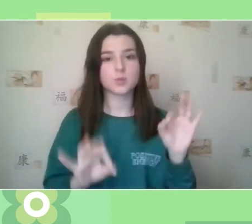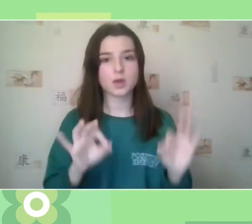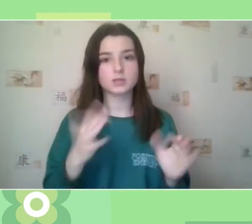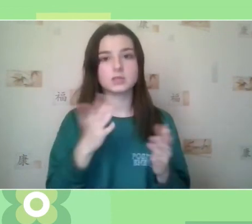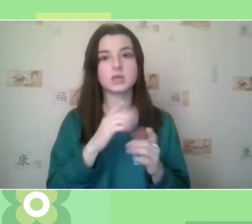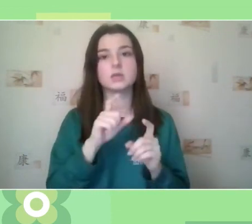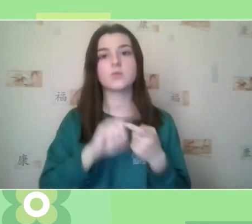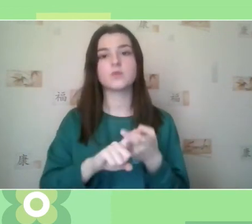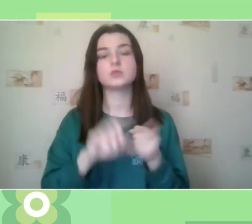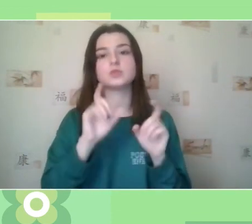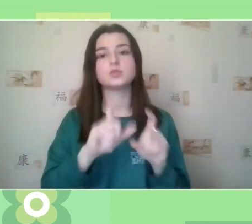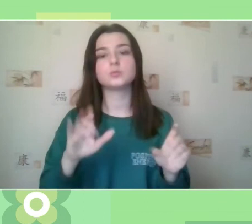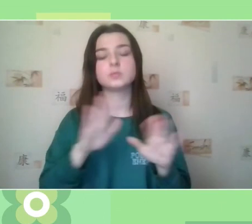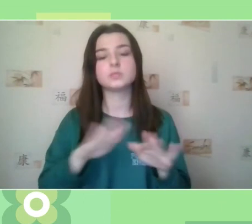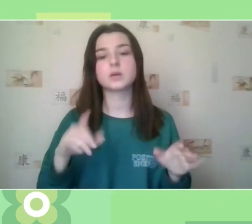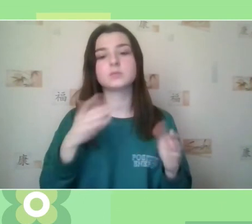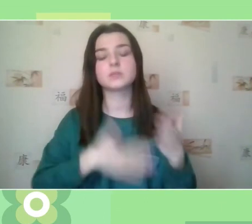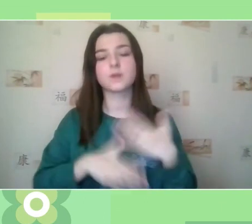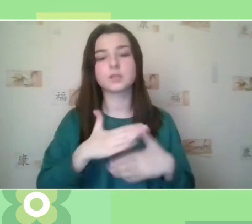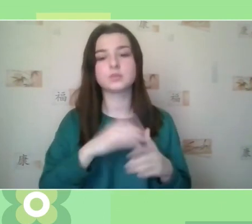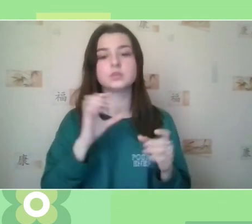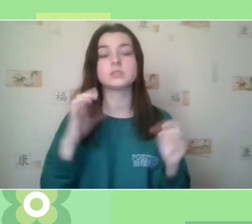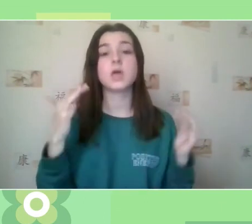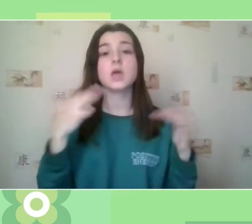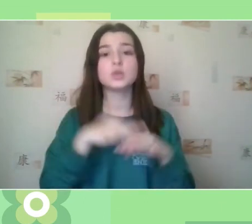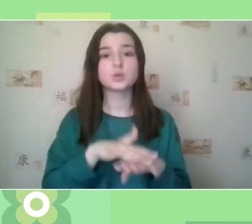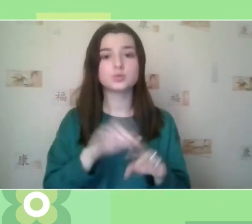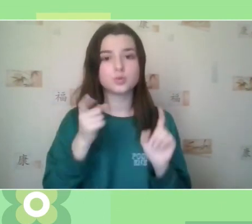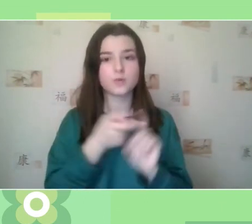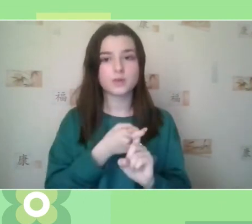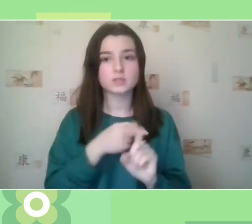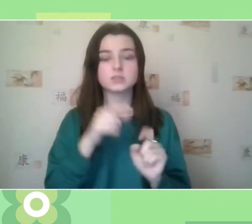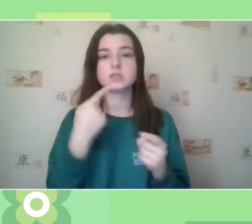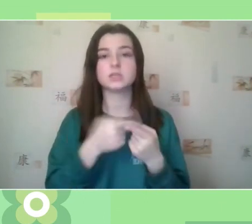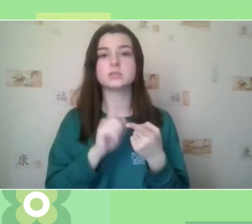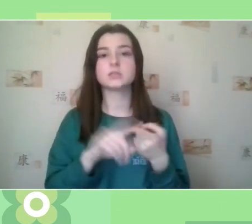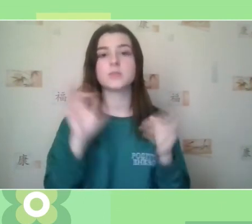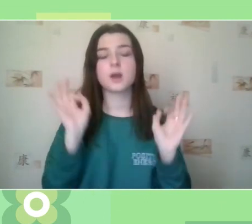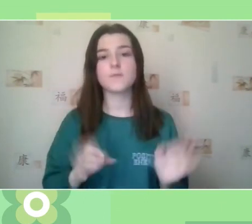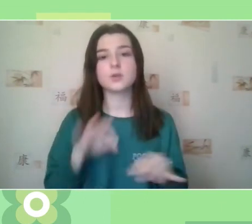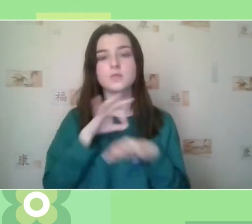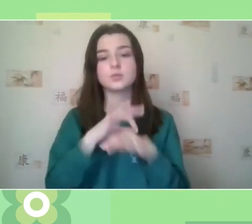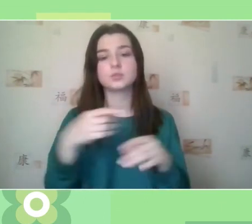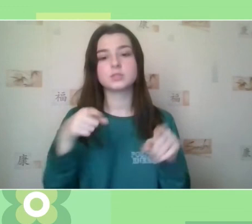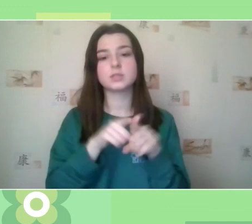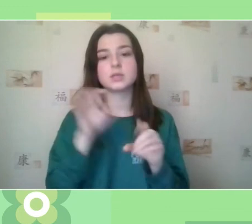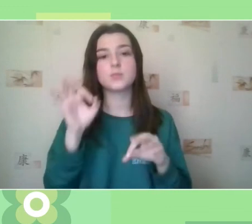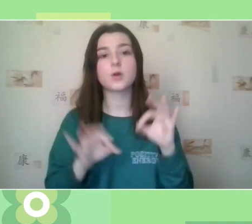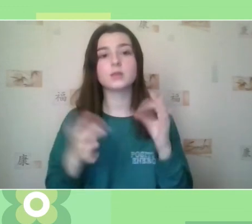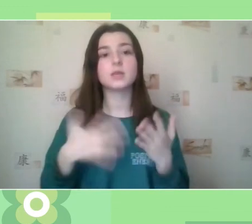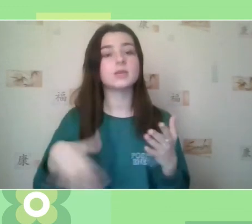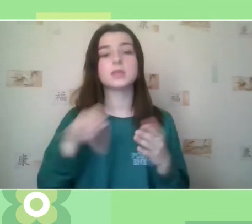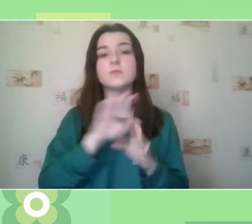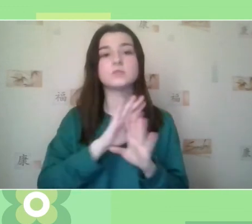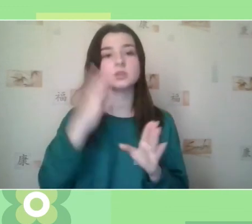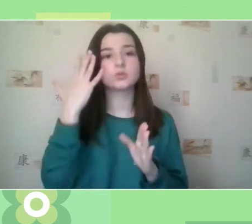людьми, з дітками з інвалідністю. Проєкти, пов'язані з інклюзією. Тому що це абсолютно правильно виносити такі проєкти, які не всі розуміють, і